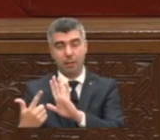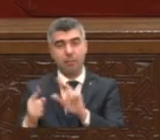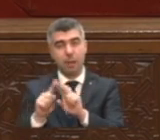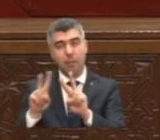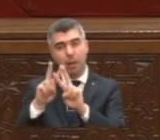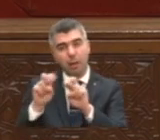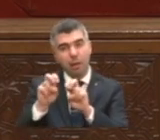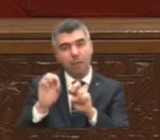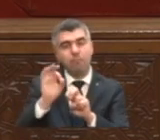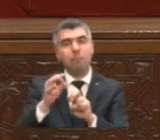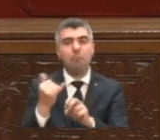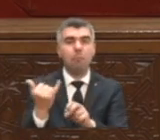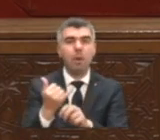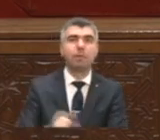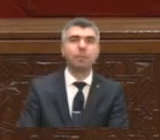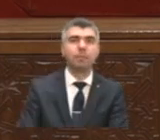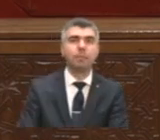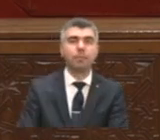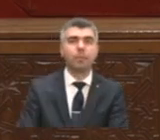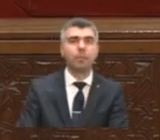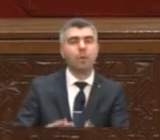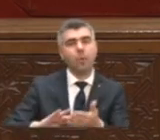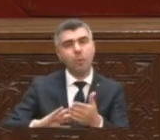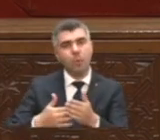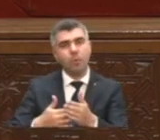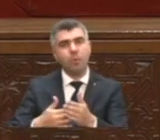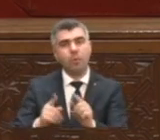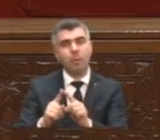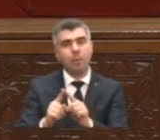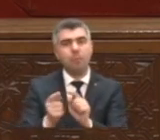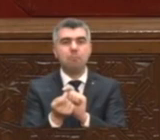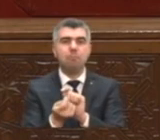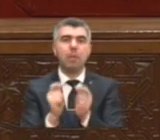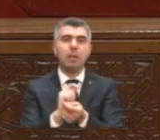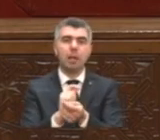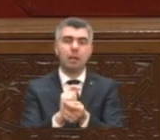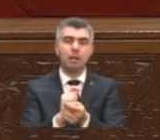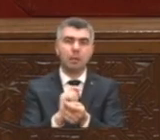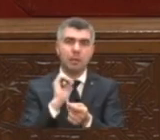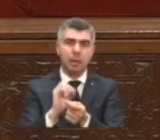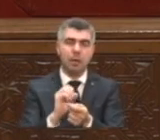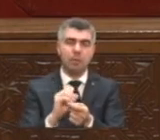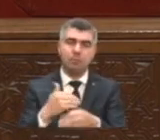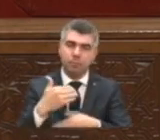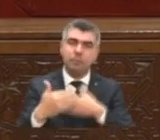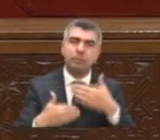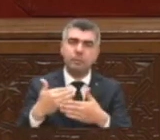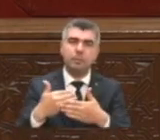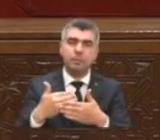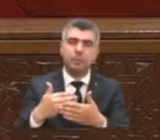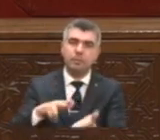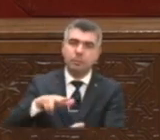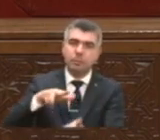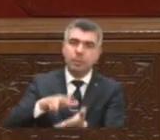المراقبة، ولكن هذه الدورية فقط جات في مرحلة انتقالية في انتظار المصادقه والاصدار ديال